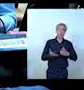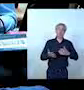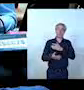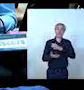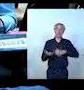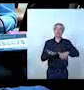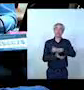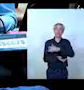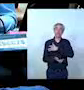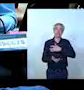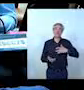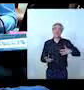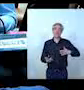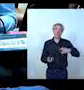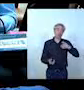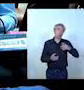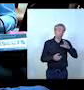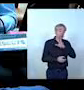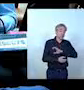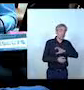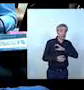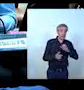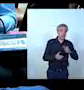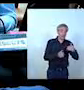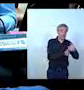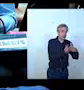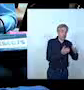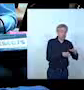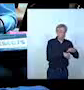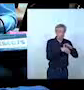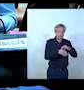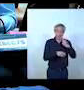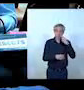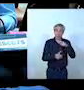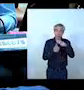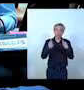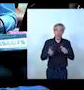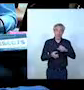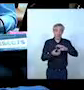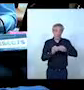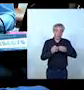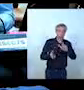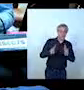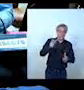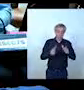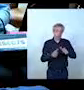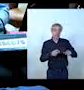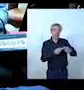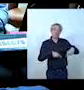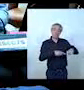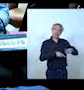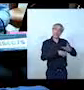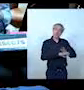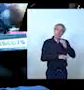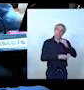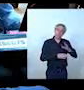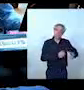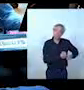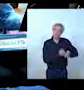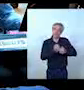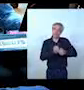2020 sur la cellule d'accompagnement des entreprises en difficulté. Elle est opérationnelle et en capacité de répondre à la sortie de la crise.